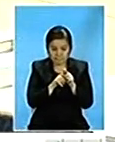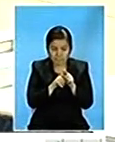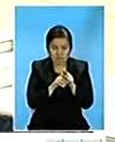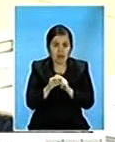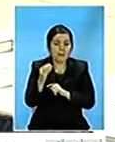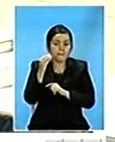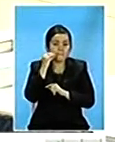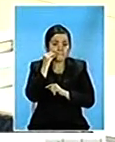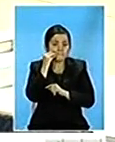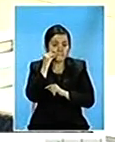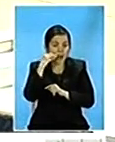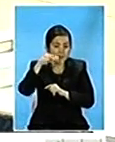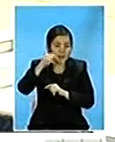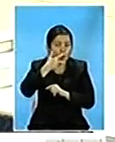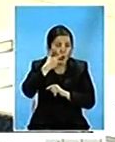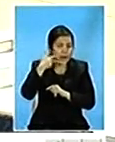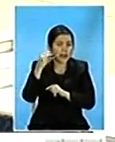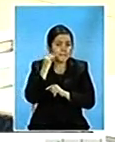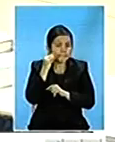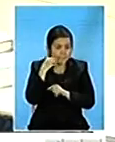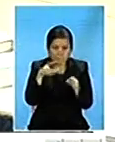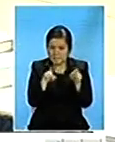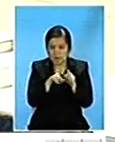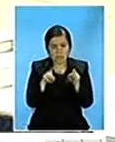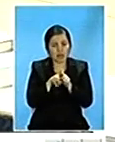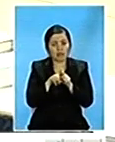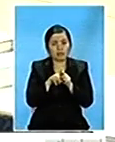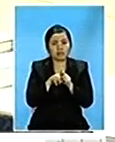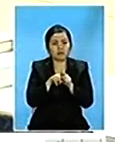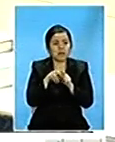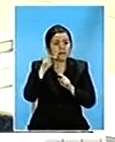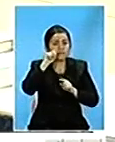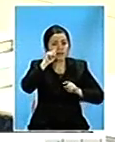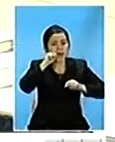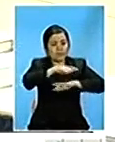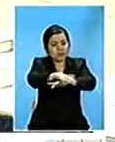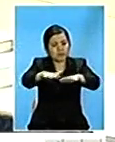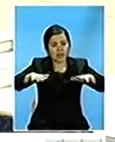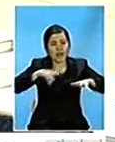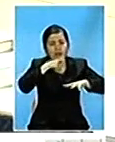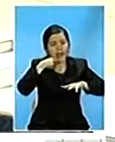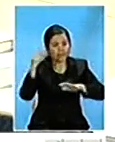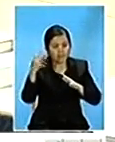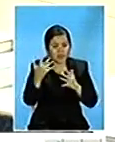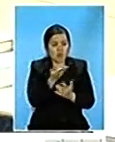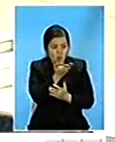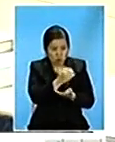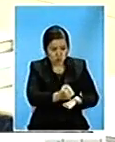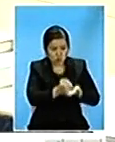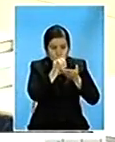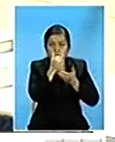านก็เหมือนกันแล้วก็ติดตำบลแก่งประกูดก็เช่นเดียวกันงั้นอยากจะขอท่านยืนยันช่วยสักหน่อยตอนนี้